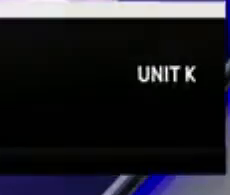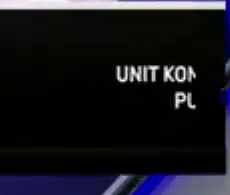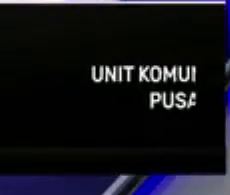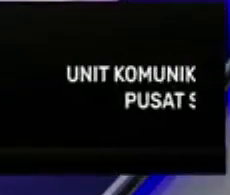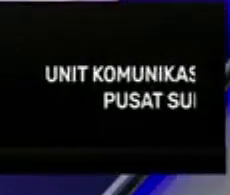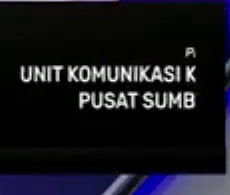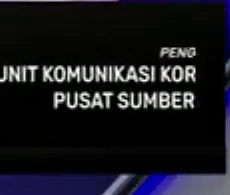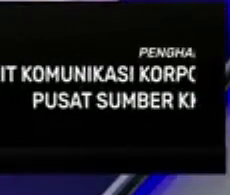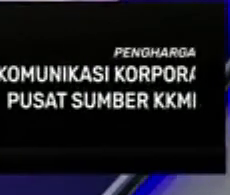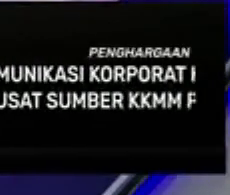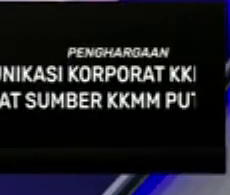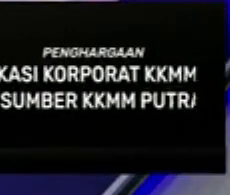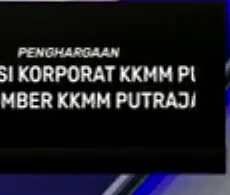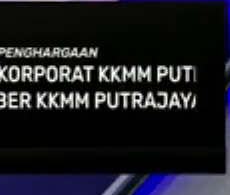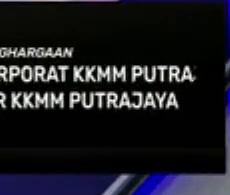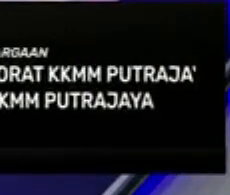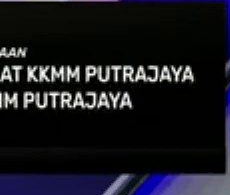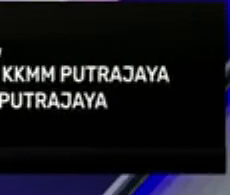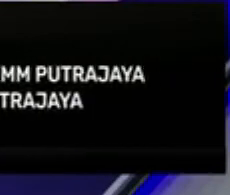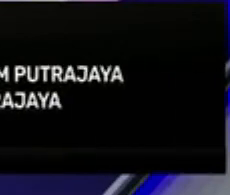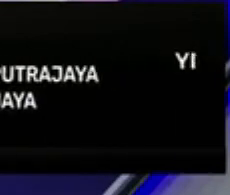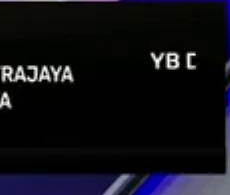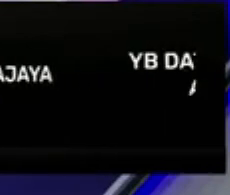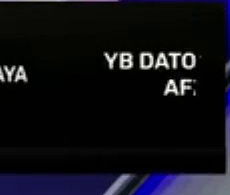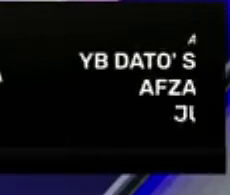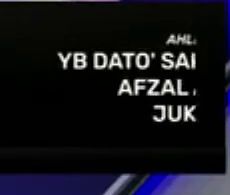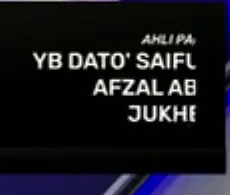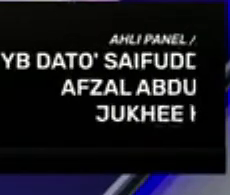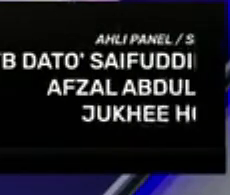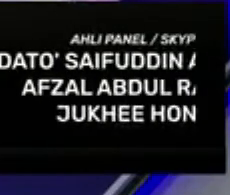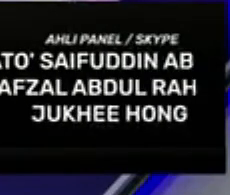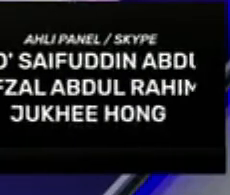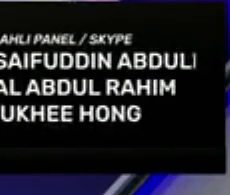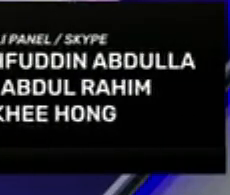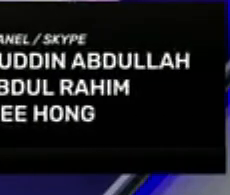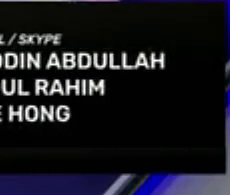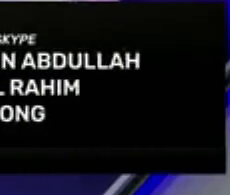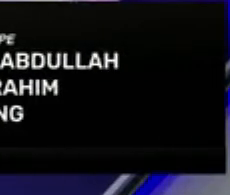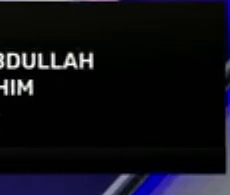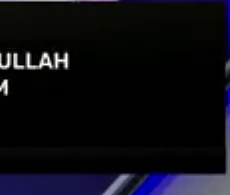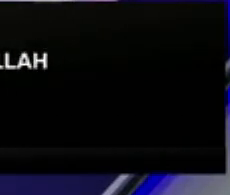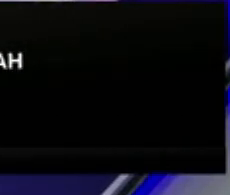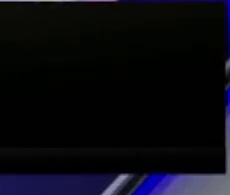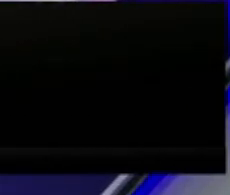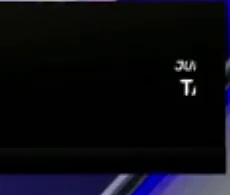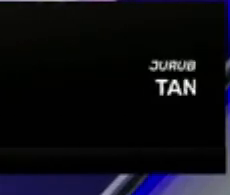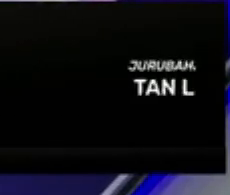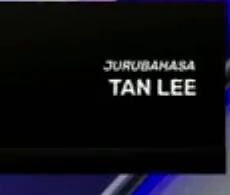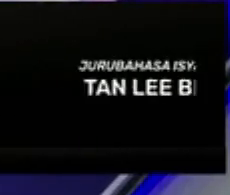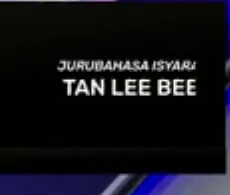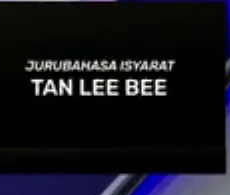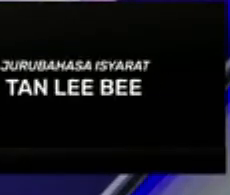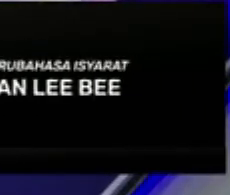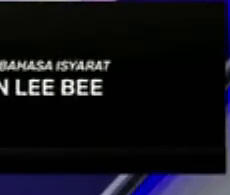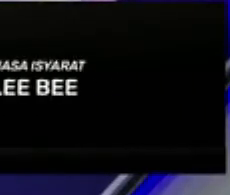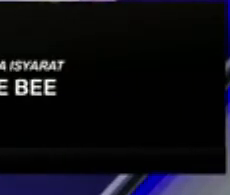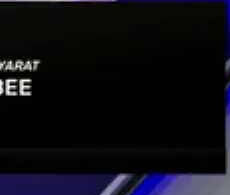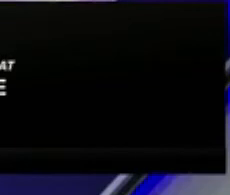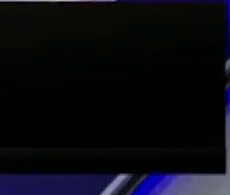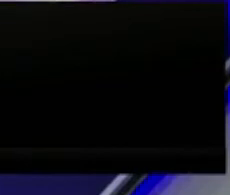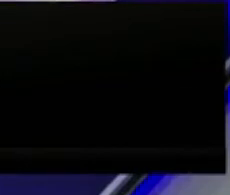terima kasih banyak Malangnya epiteta kecukupan Mas Edi Makasih Afrizal ini memberi modal untuk